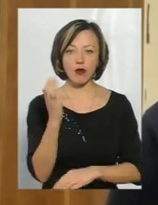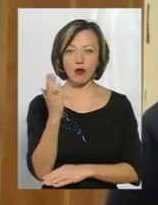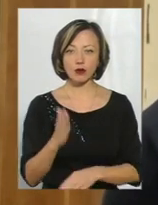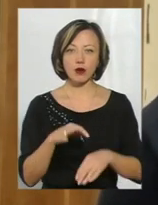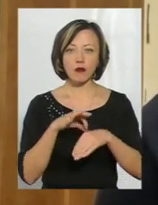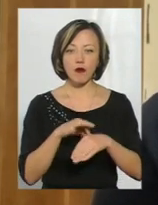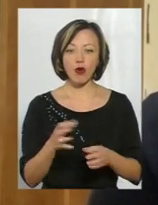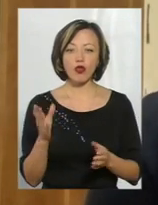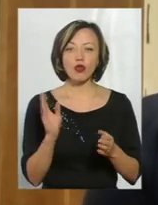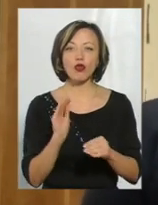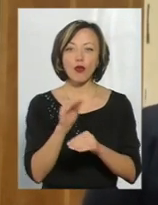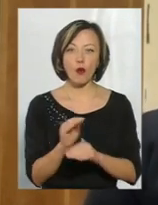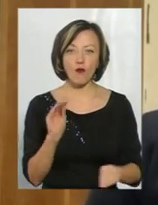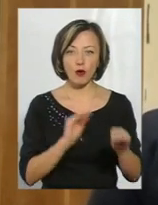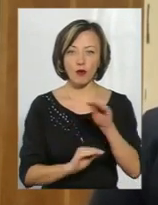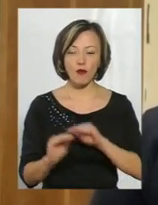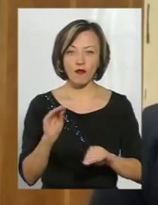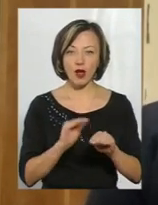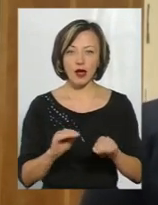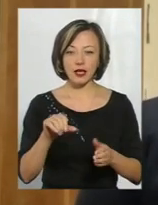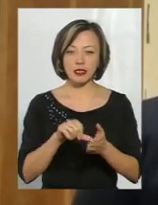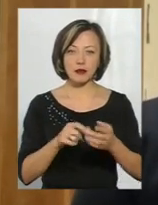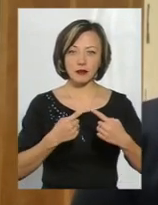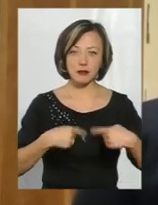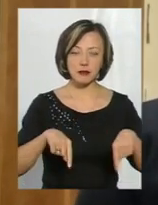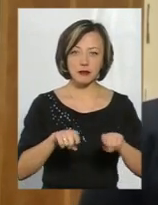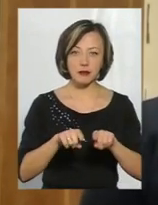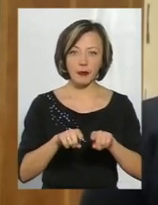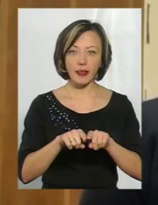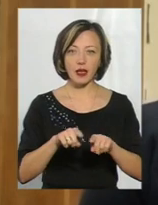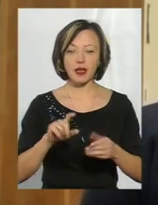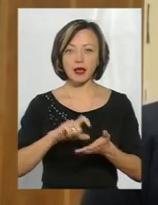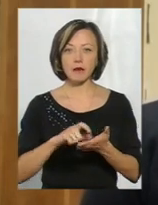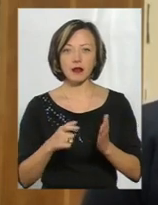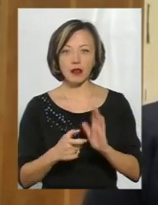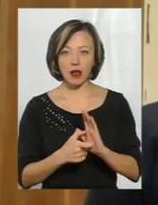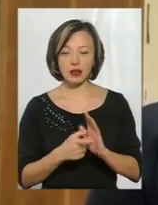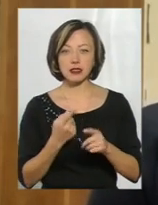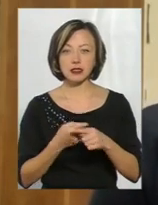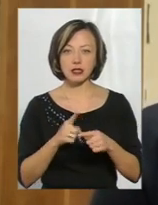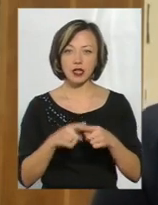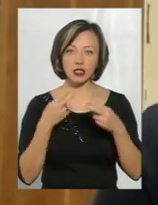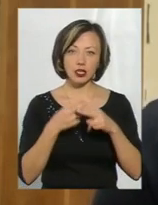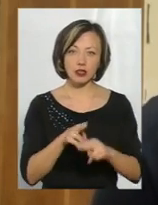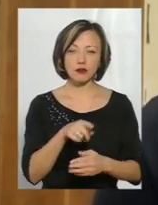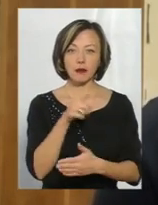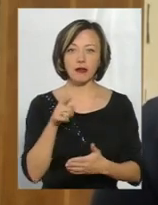до уформування дільничих місць, дільничих кімнат, тобто це технічні